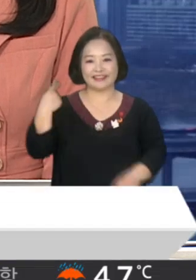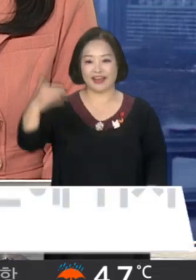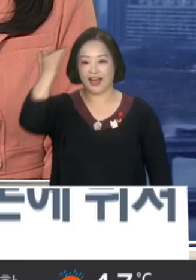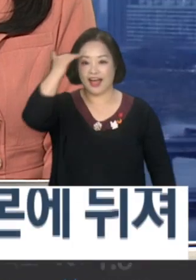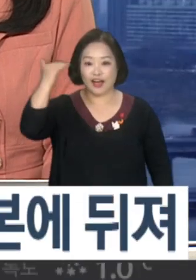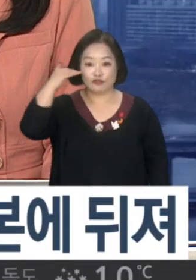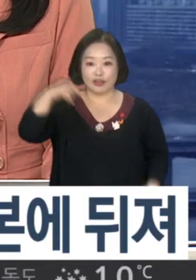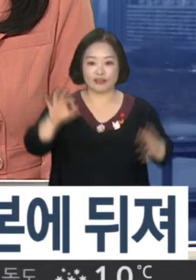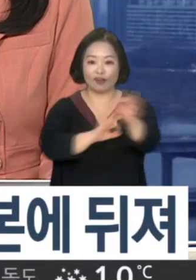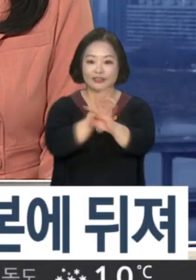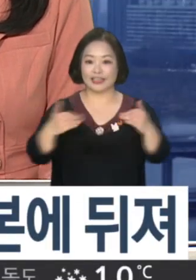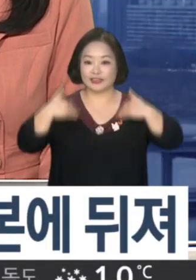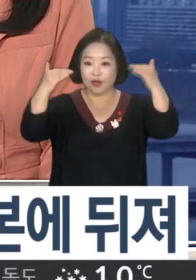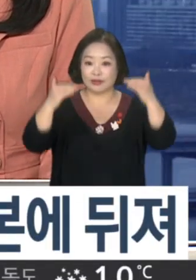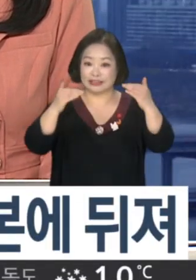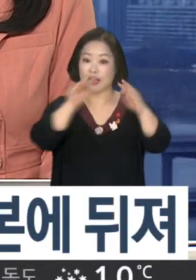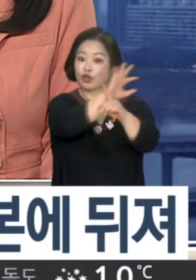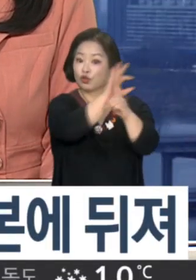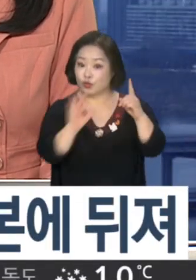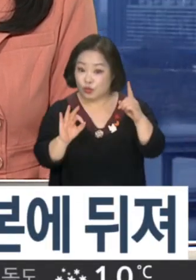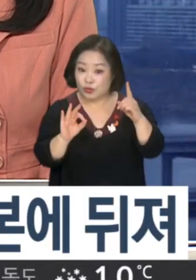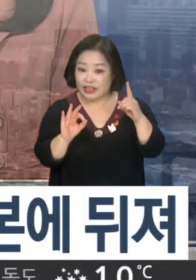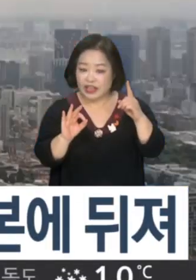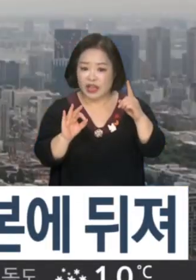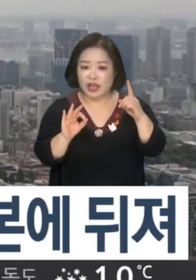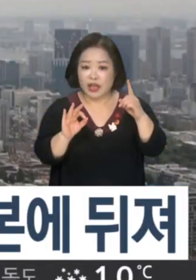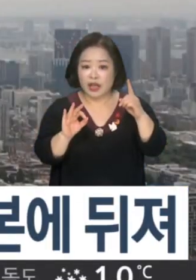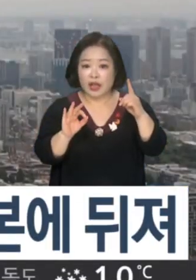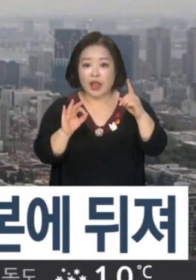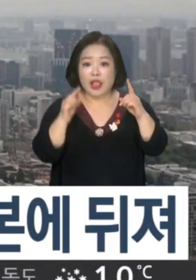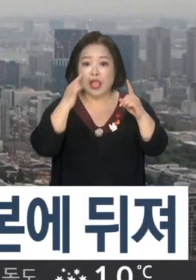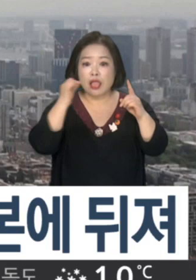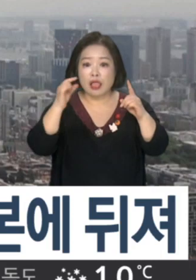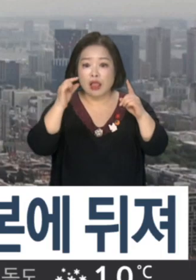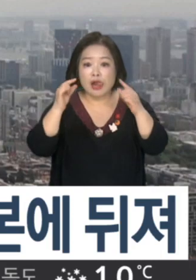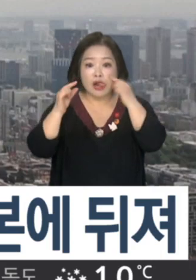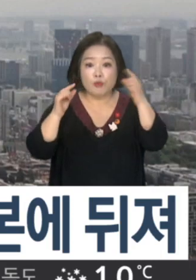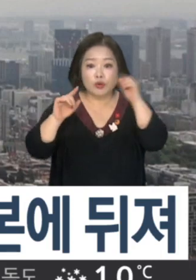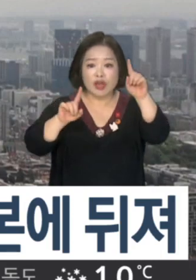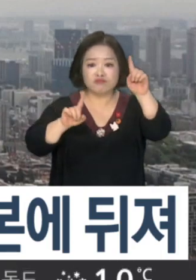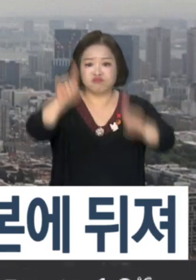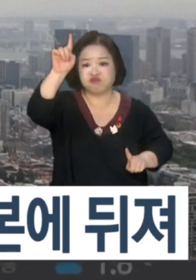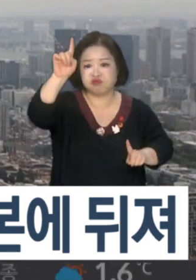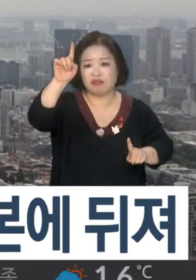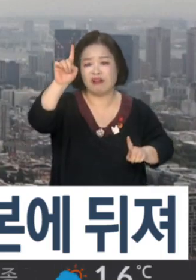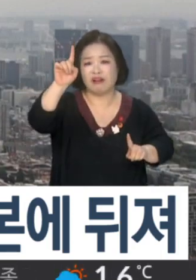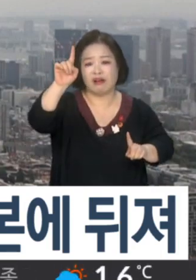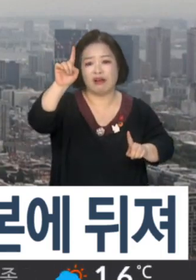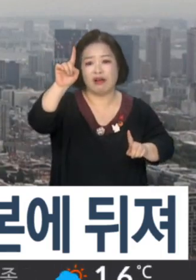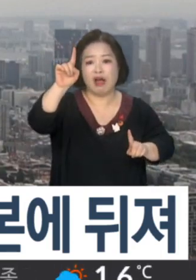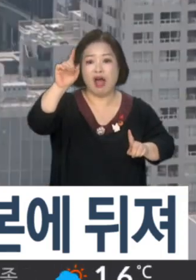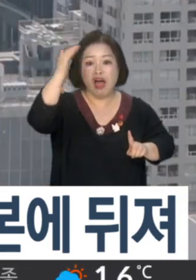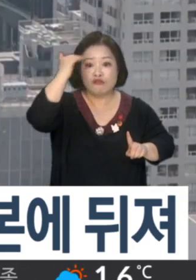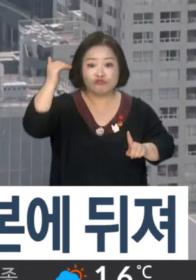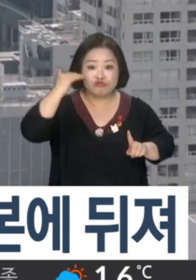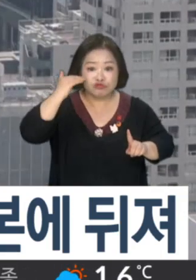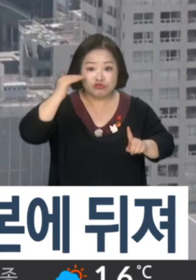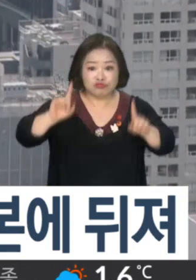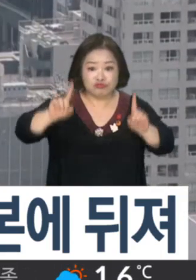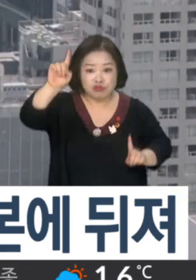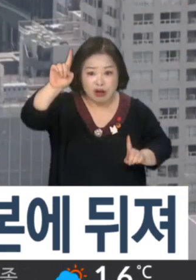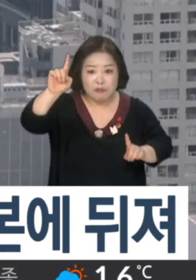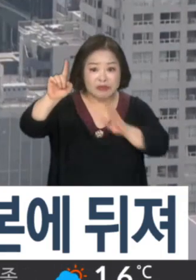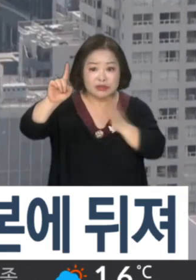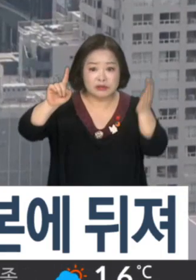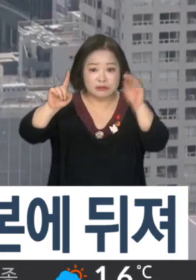지난해 한국의 경제 성장률이 25년 만에 일본에 뒤진 것으로 나타났습니다. 일본 내각부가 지난해 일본의 실질 국내